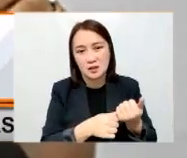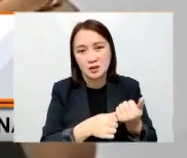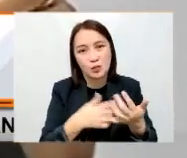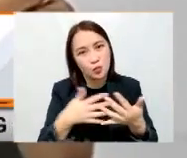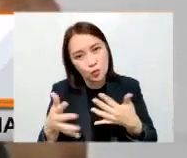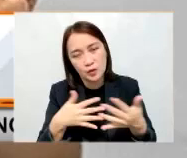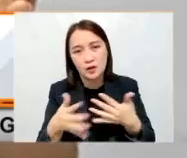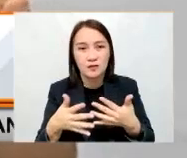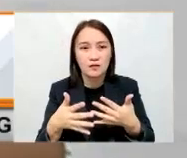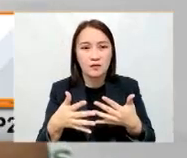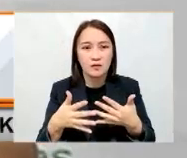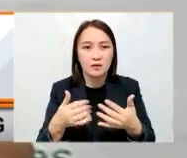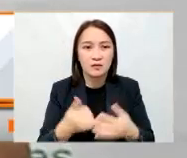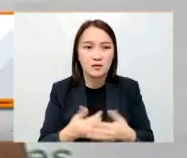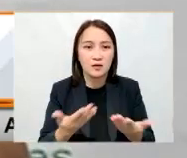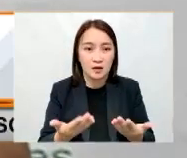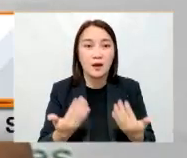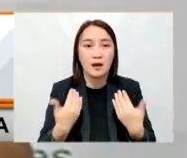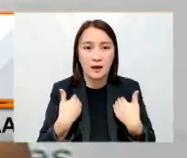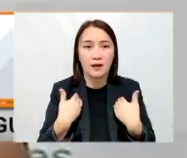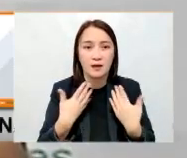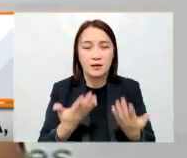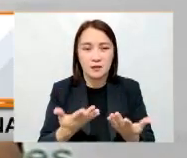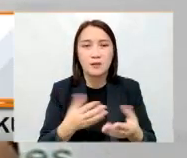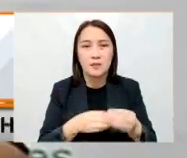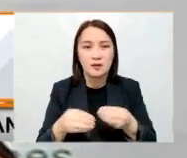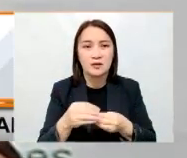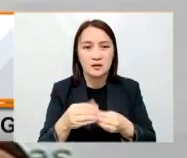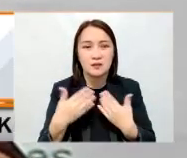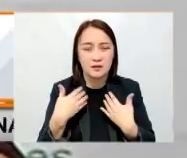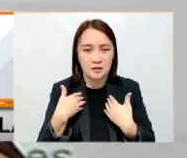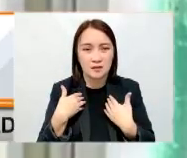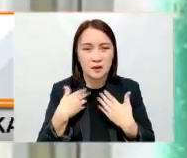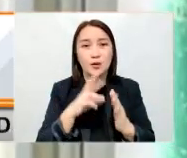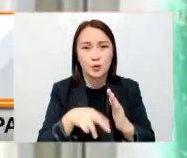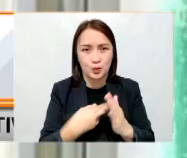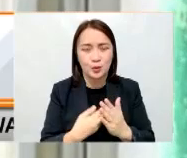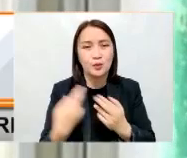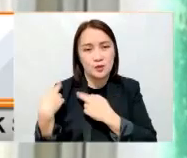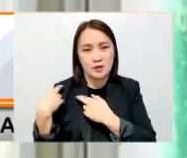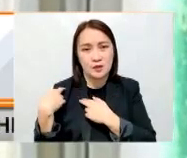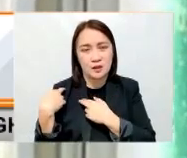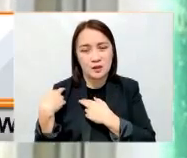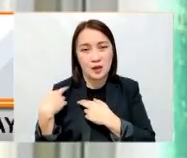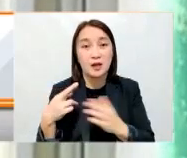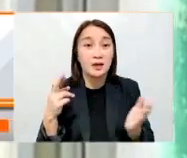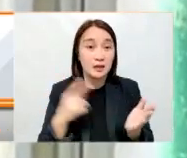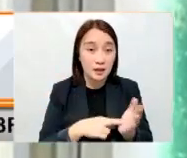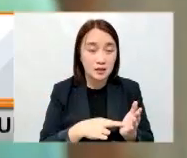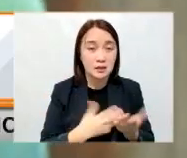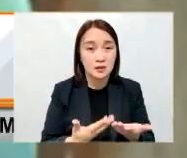may already be shifted to the positions that are available for registered nurses. I want to make people who have not